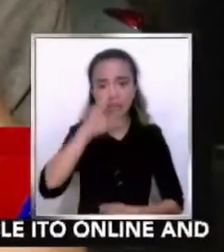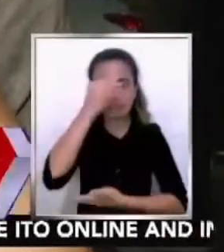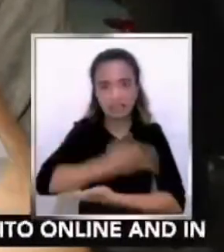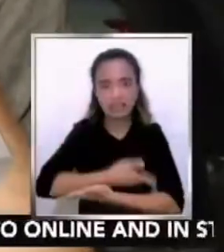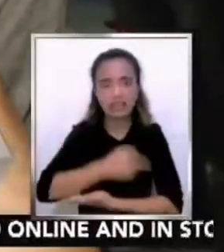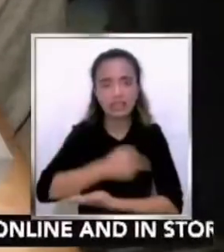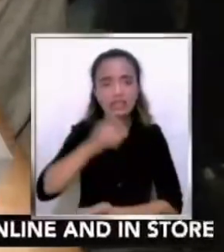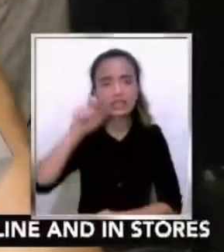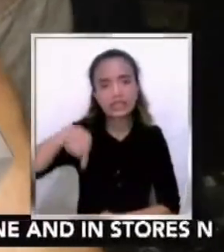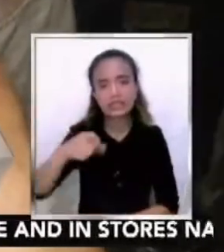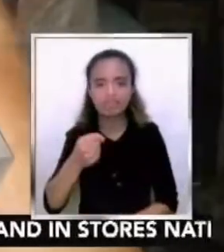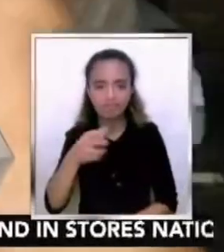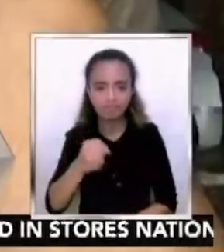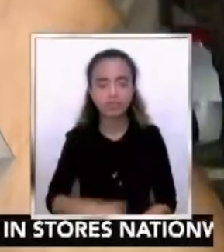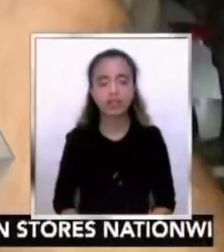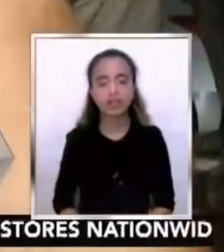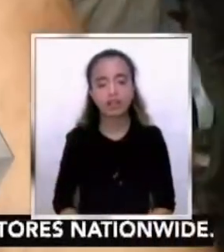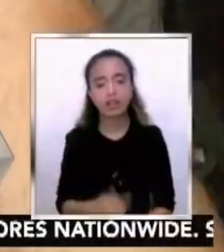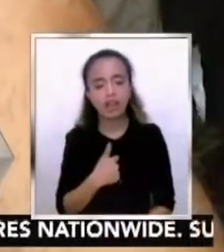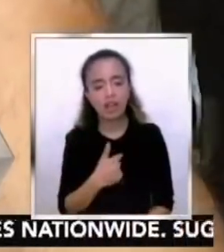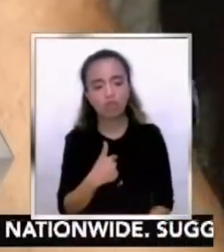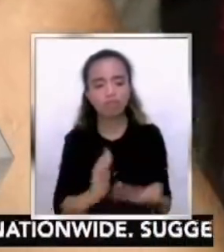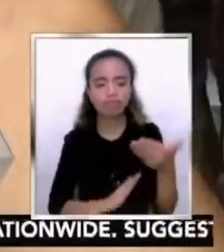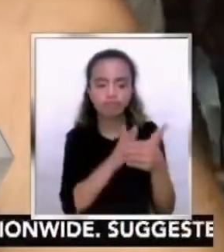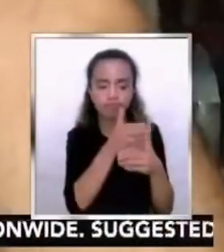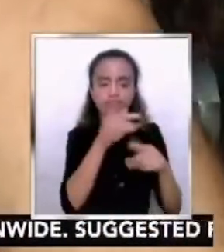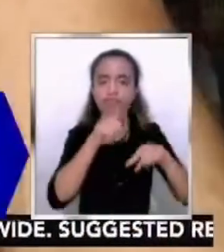ano eh. Kaibigan ko manonood.